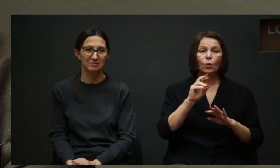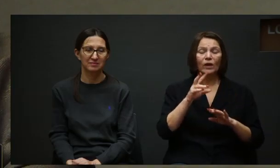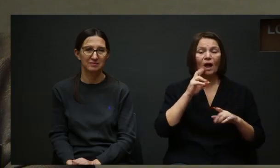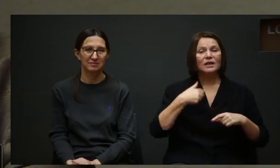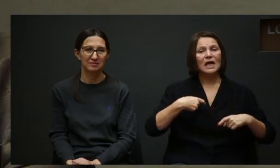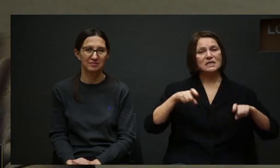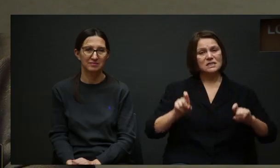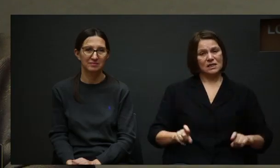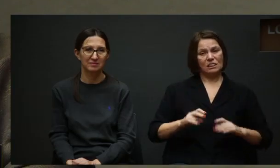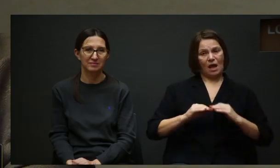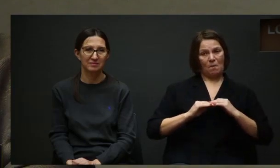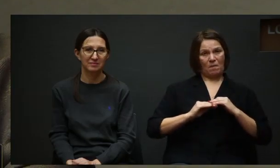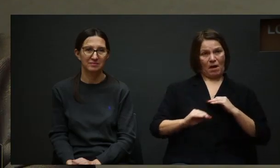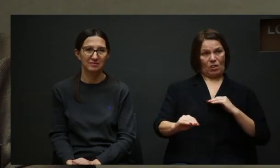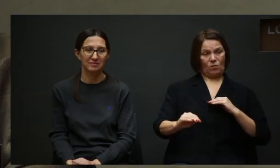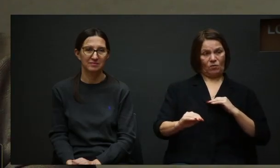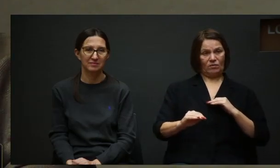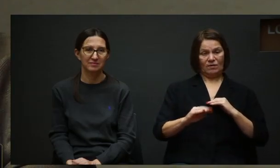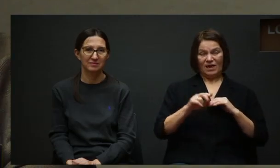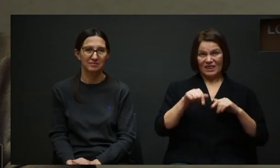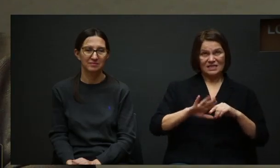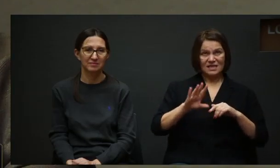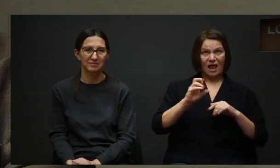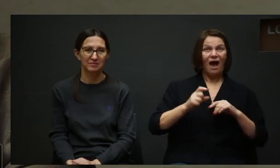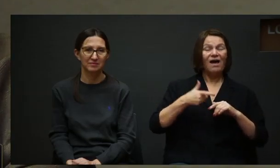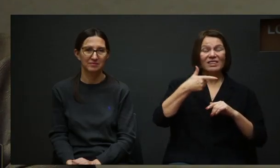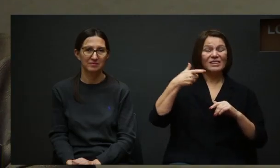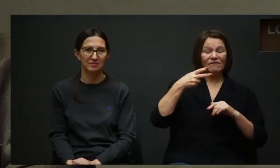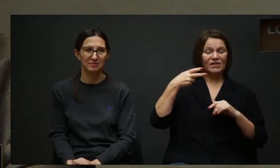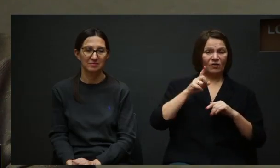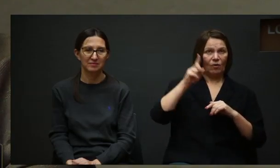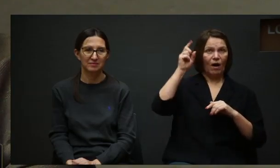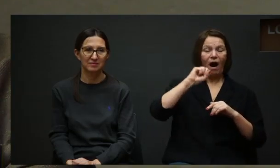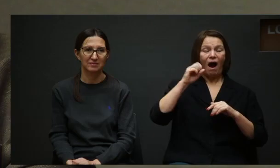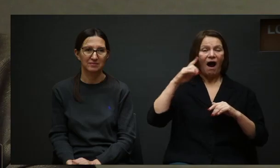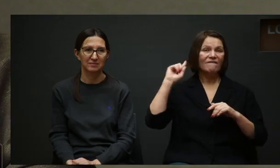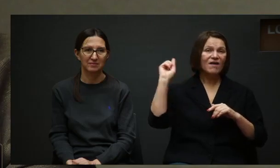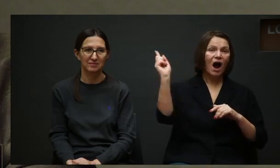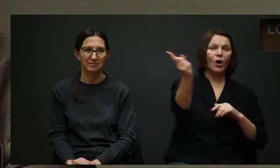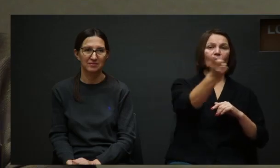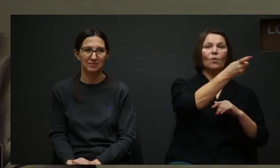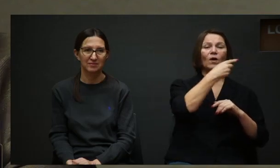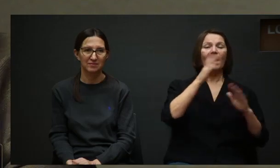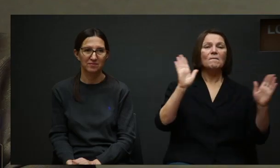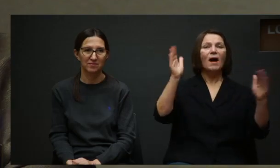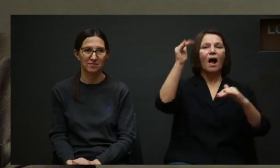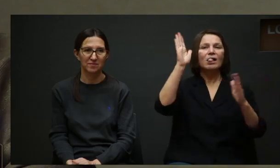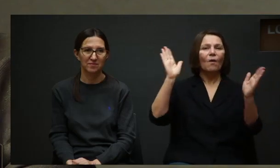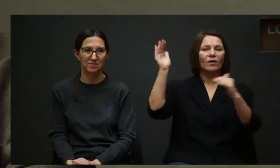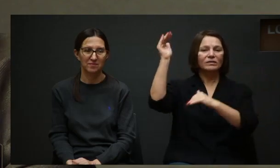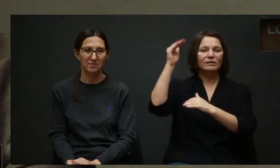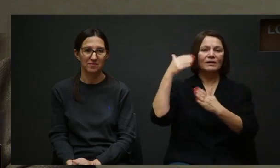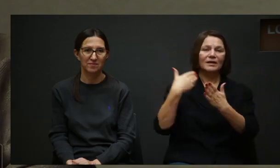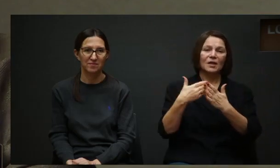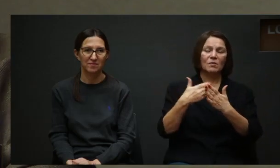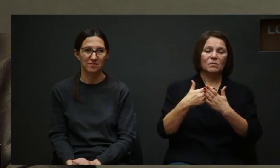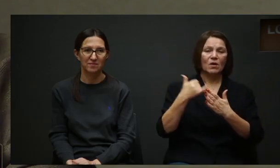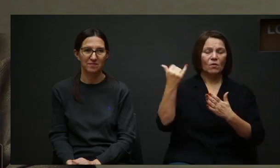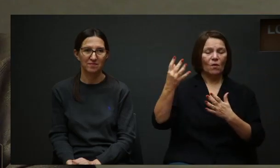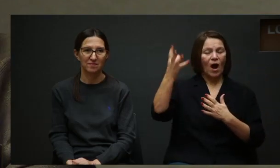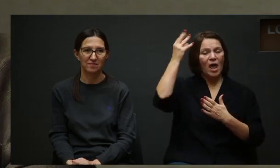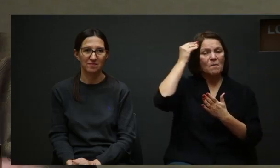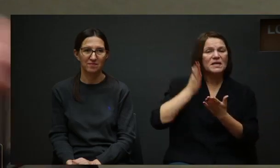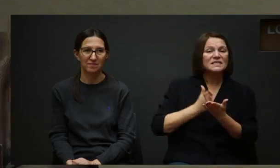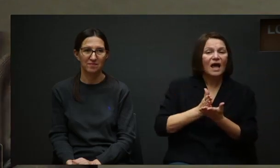вот террасовом, не здесь, а наверху, а вокруг встает полотно, ну, например, импрессионистов, или